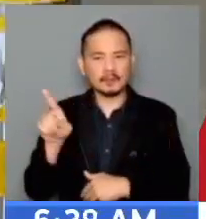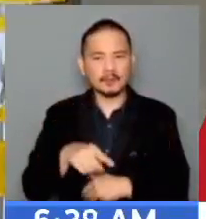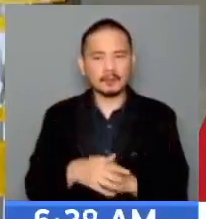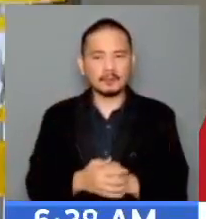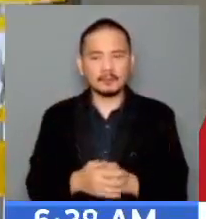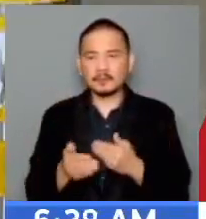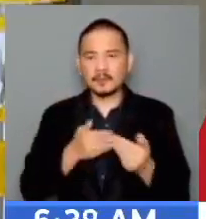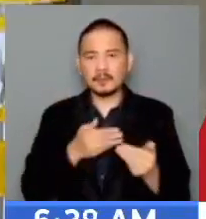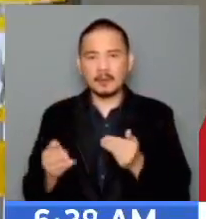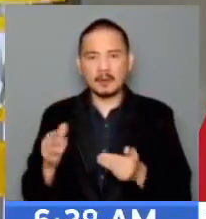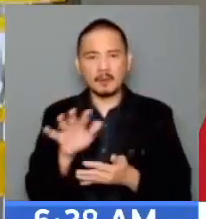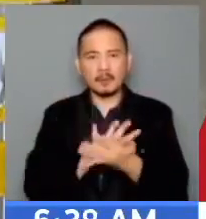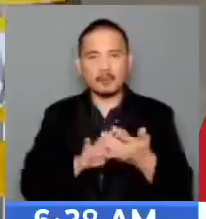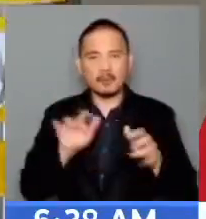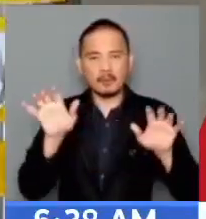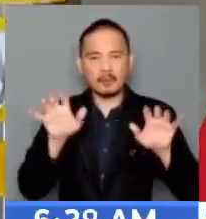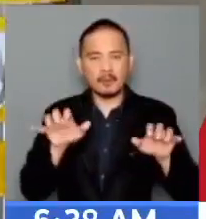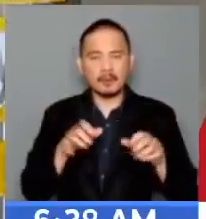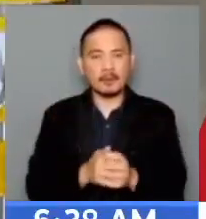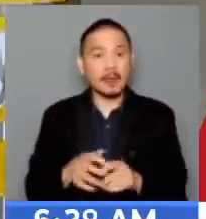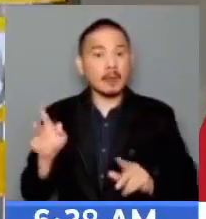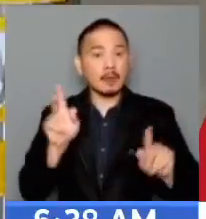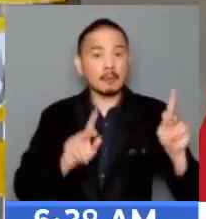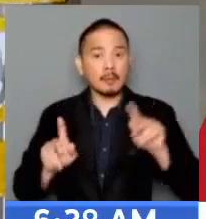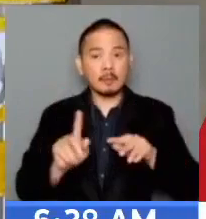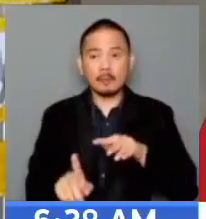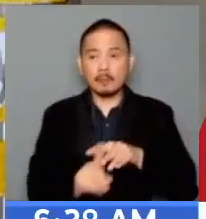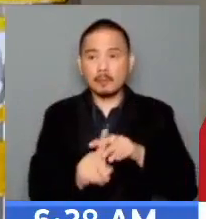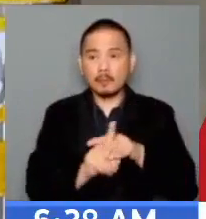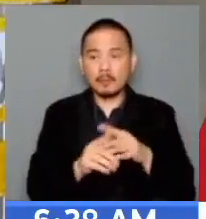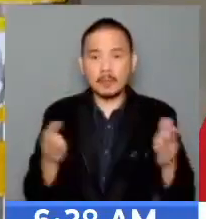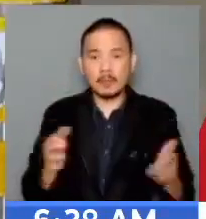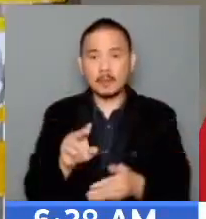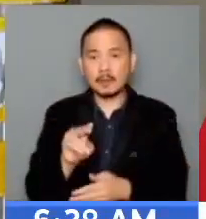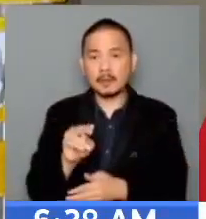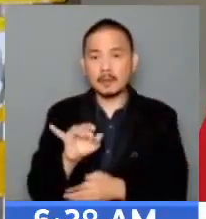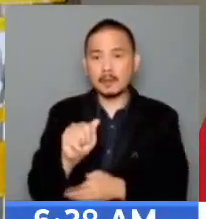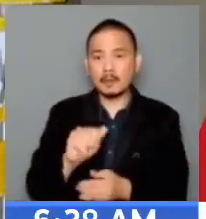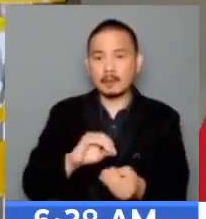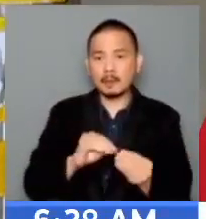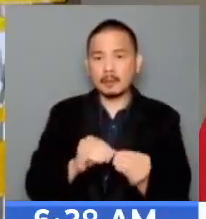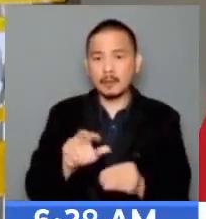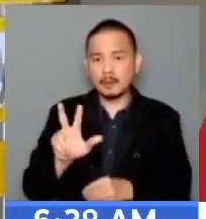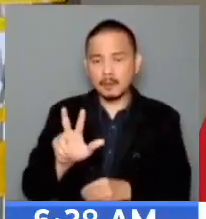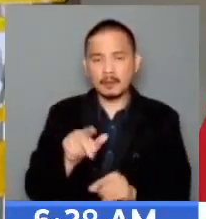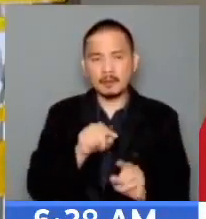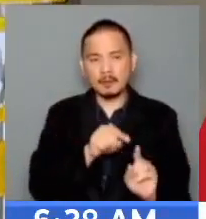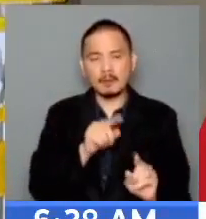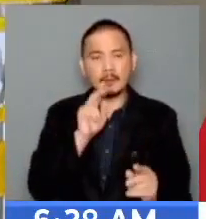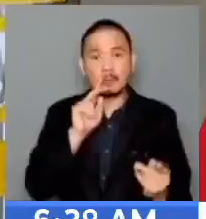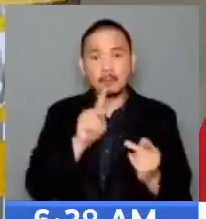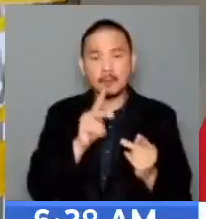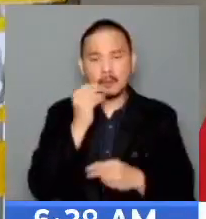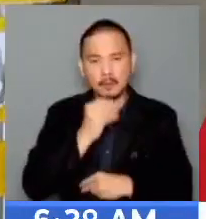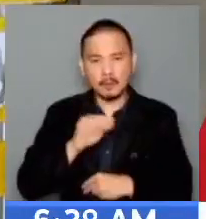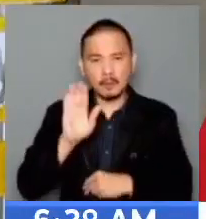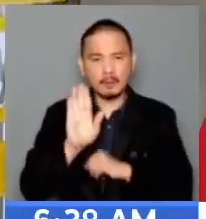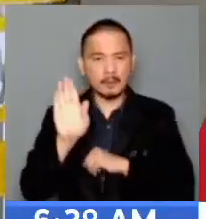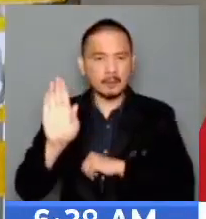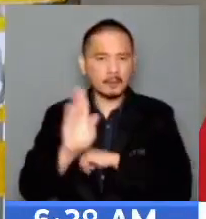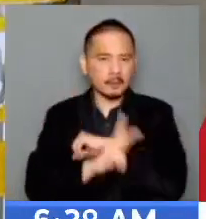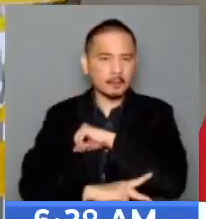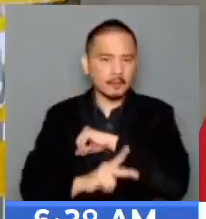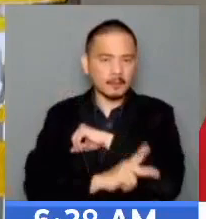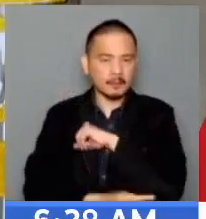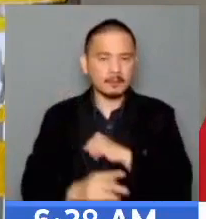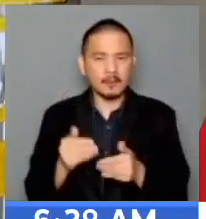dito sa NAIA Terminal 3. Sila yung uuwi sa kanikanilang mga probinsya para gunitain yung undas at yung iba naman itinaon ang kanilang